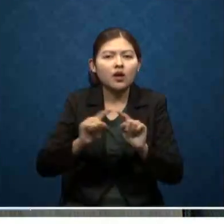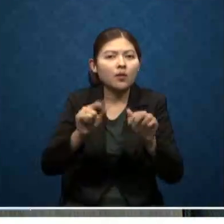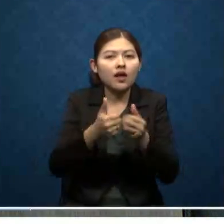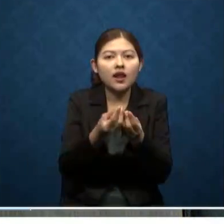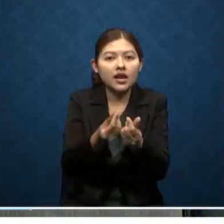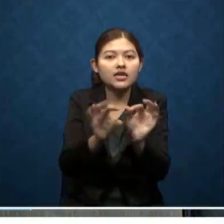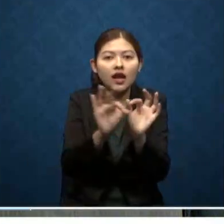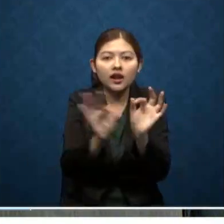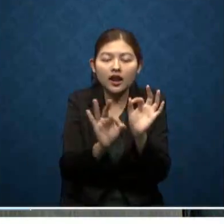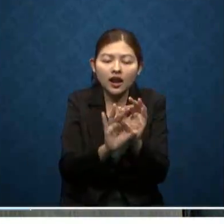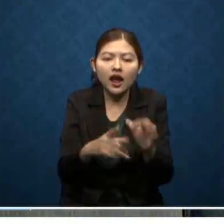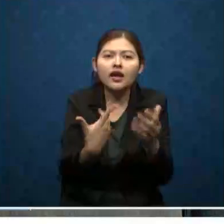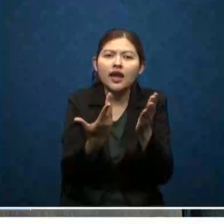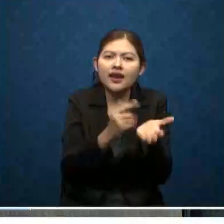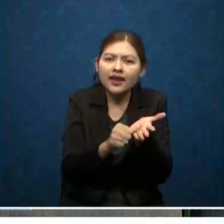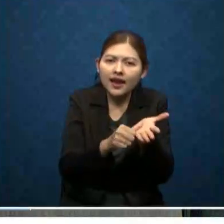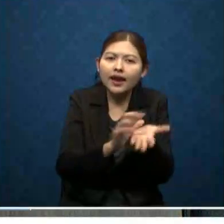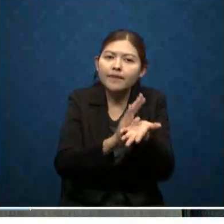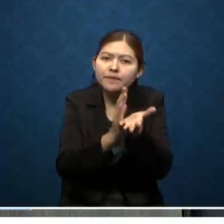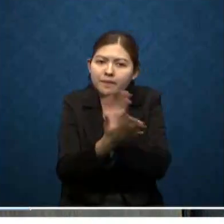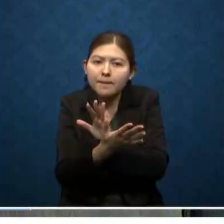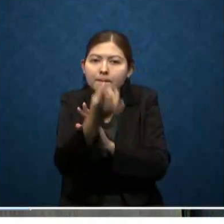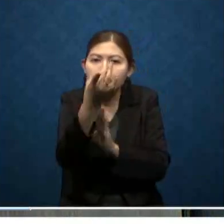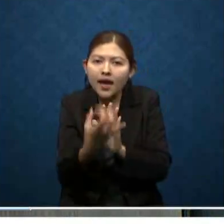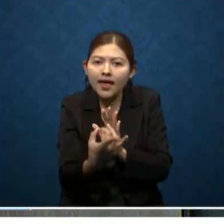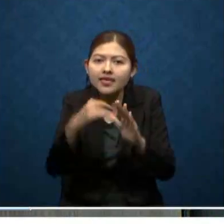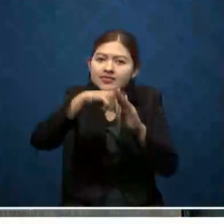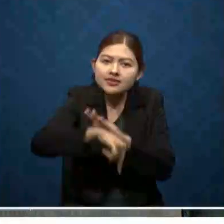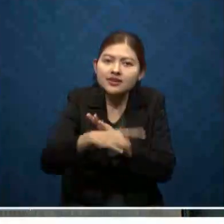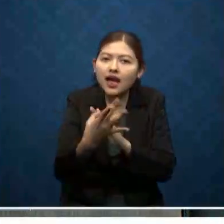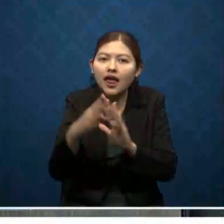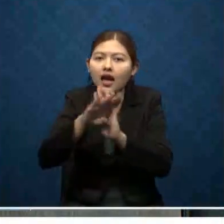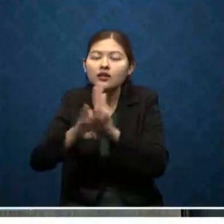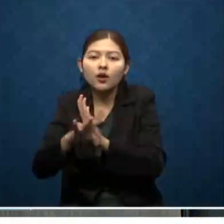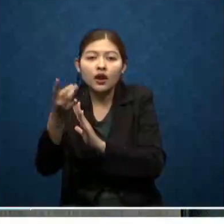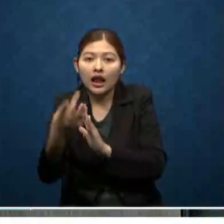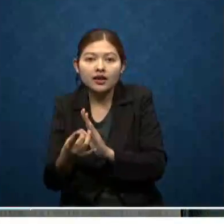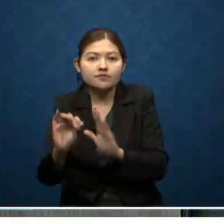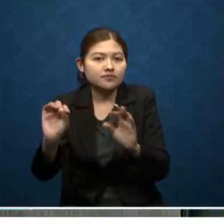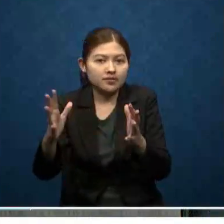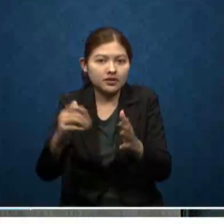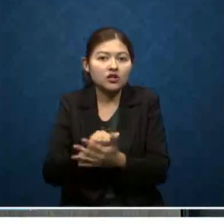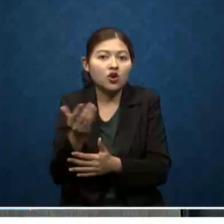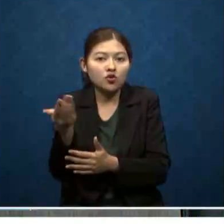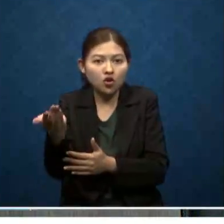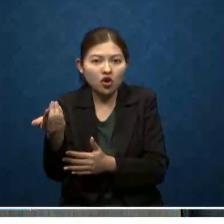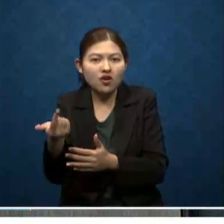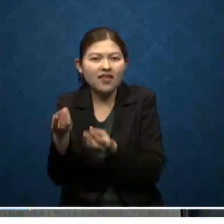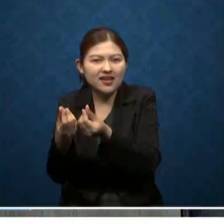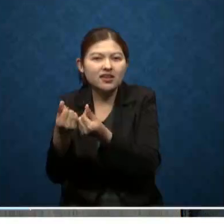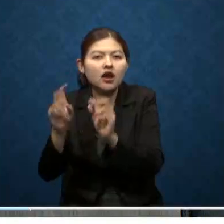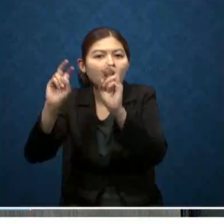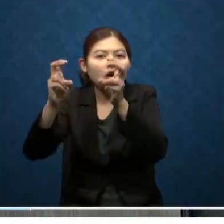ที่ท่านปรับองค์กรไปนั้นมันปรับอะไรอย่างไรถึงไหนขอรายละเอียดไปก็จะได้มาแค่เพียงหัว